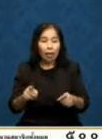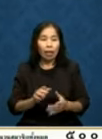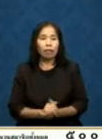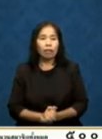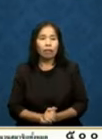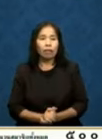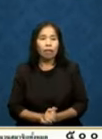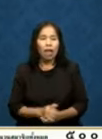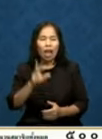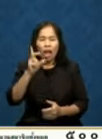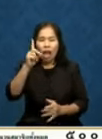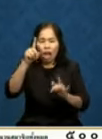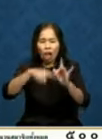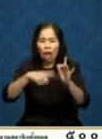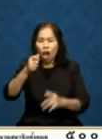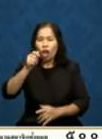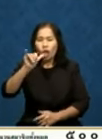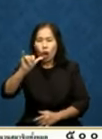คำว่าด้อยค่า